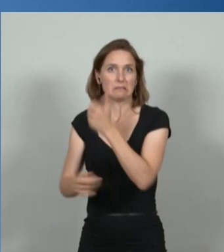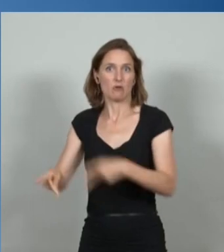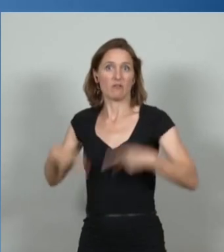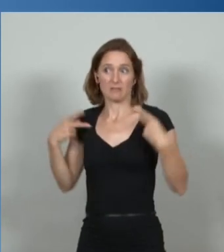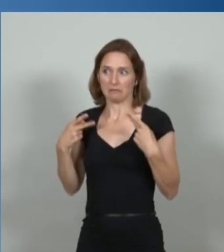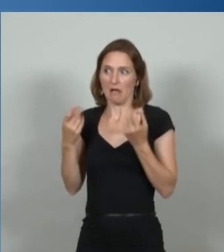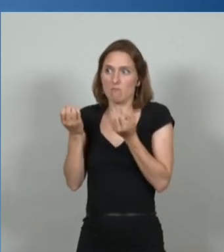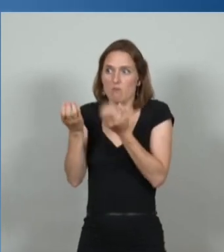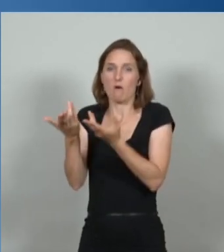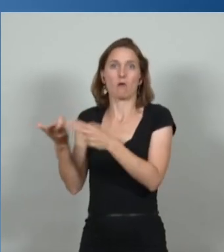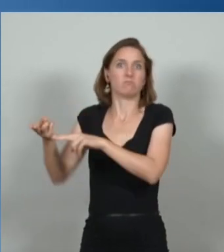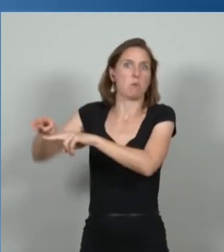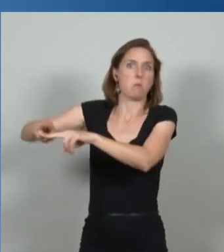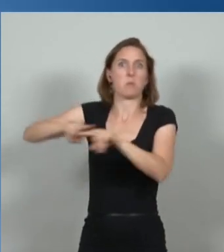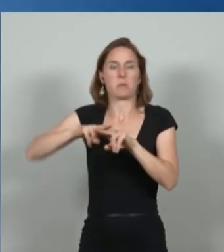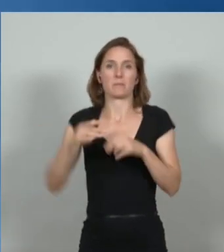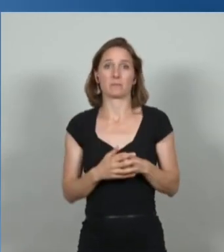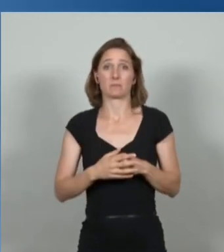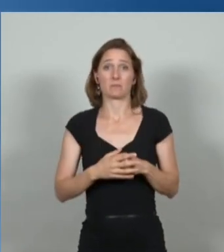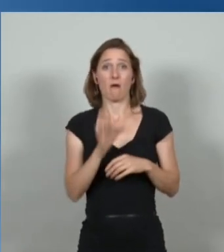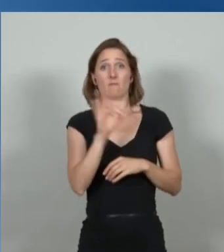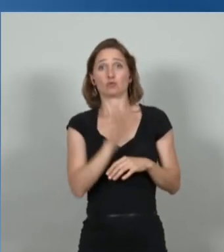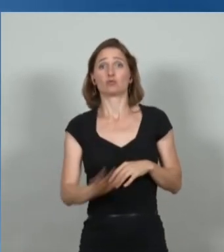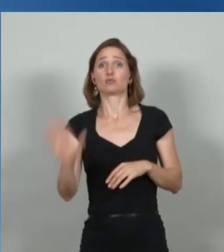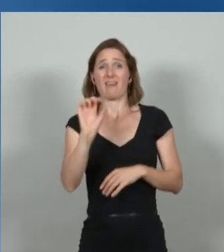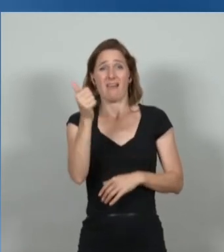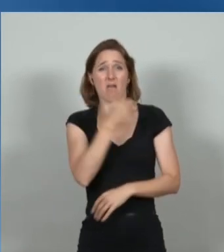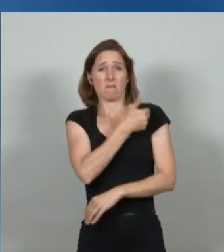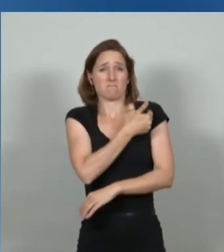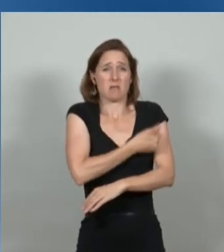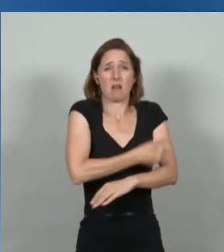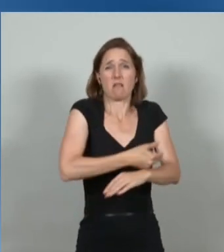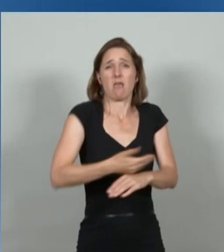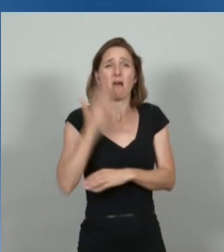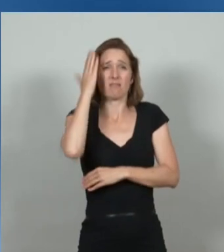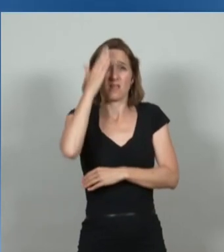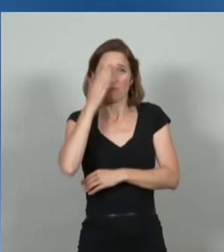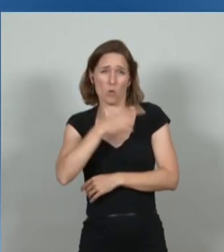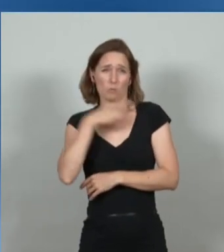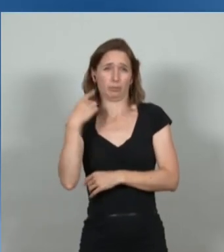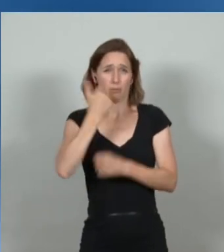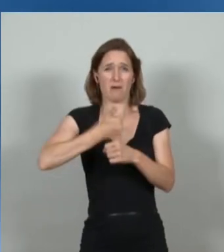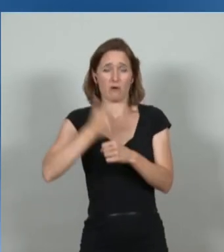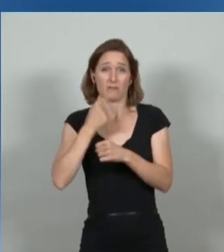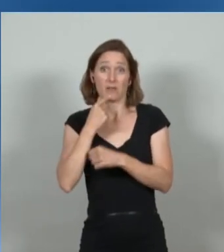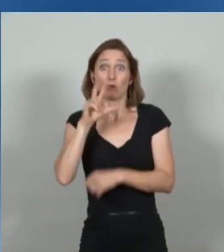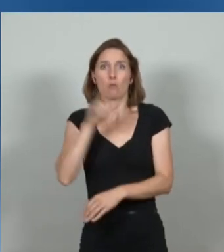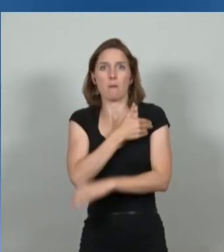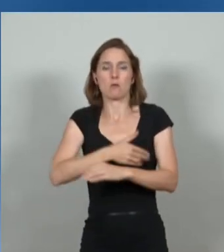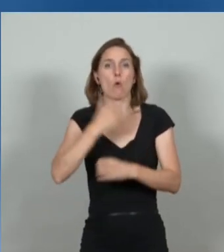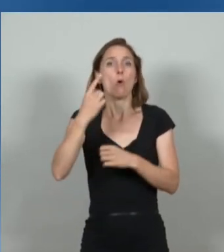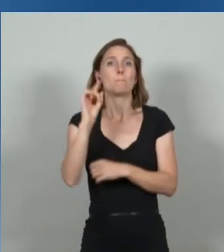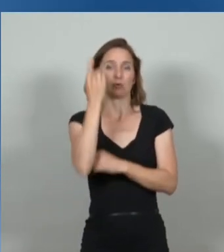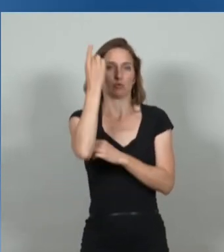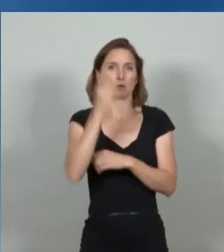d'un milliard d'animaux abattus chaque année c'est à dire 3 millions par jour juste pour les animaux terrestres au moins 850